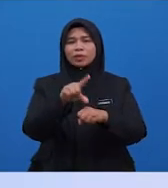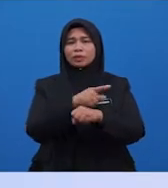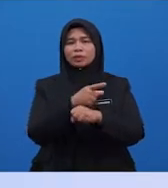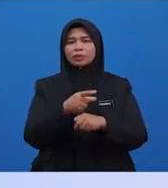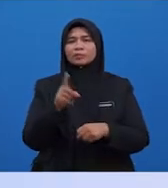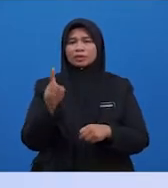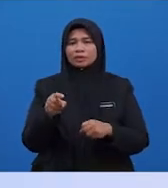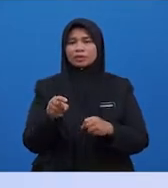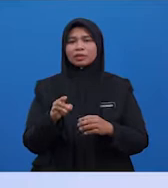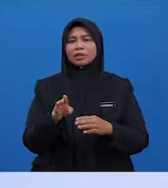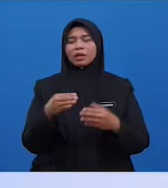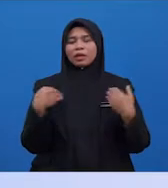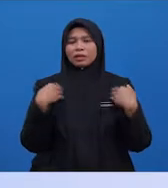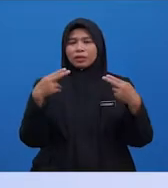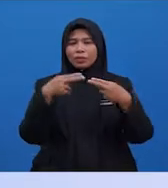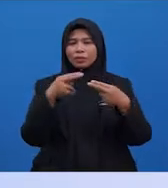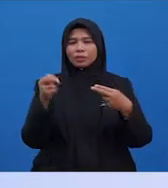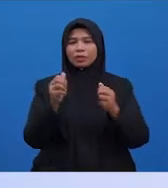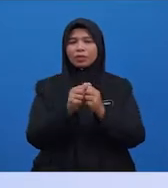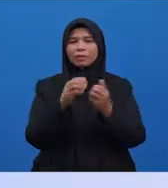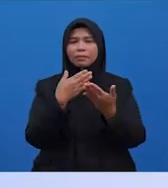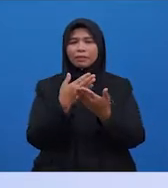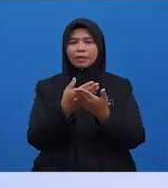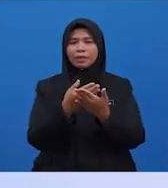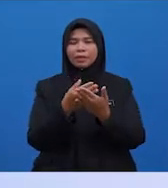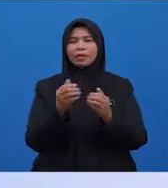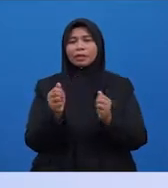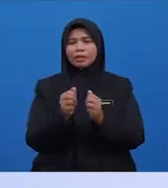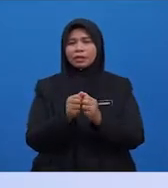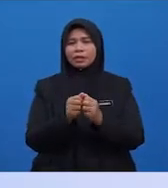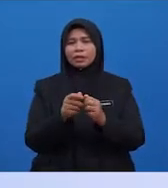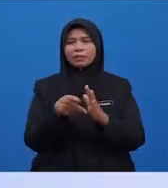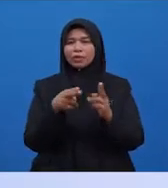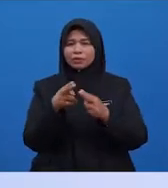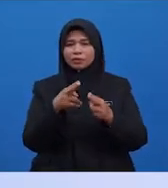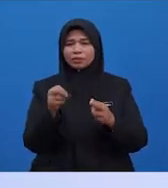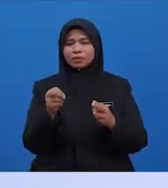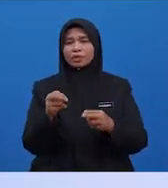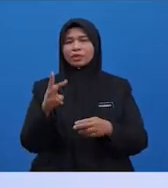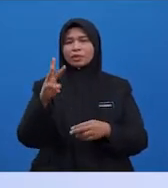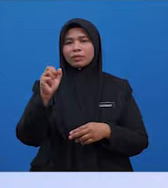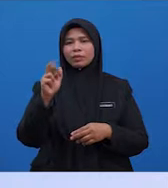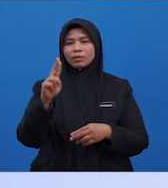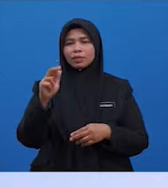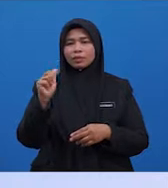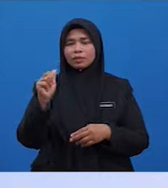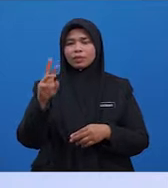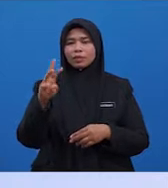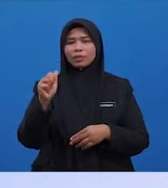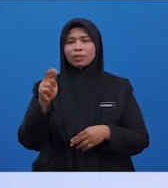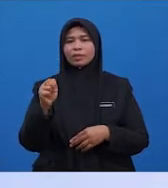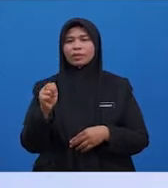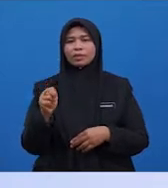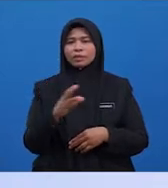haruslah menjalinkan hubungan yang baik dengan pihak pengurusan, wartawan dan penyokong